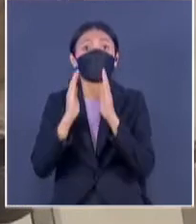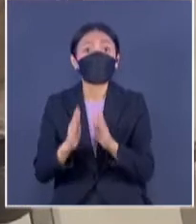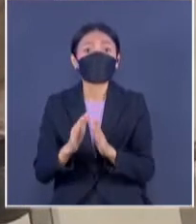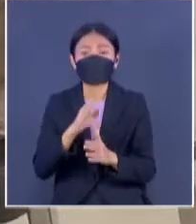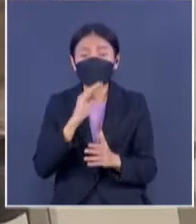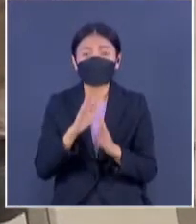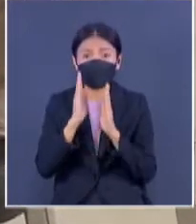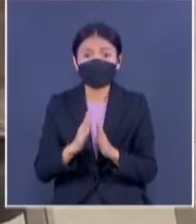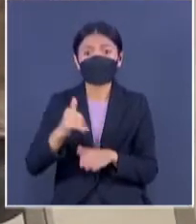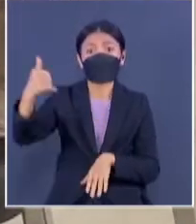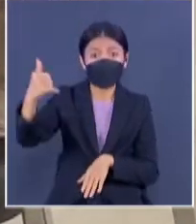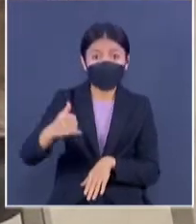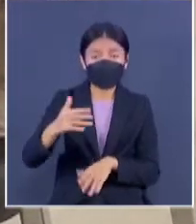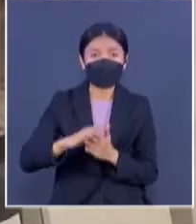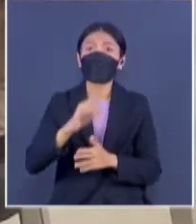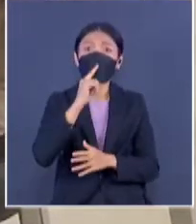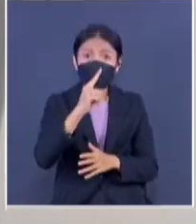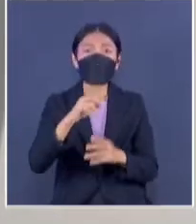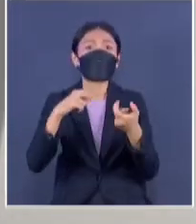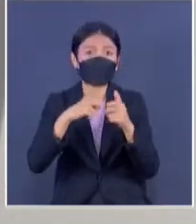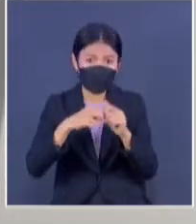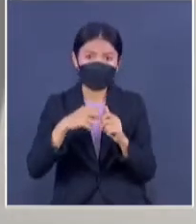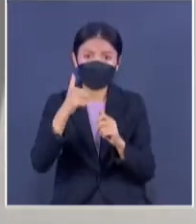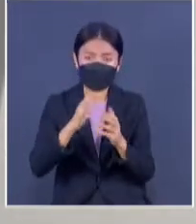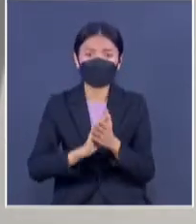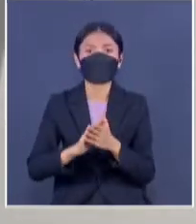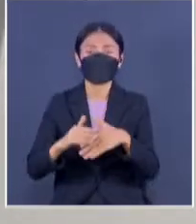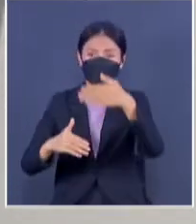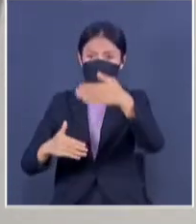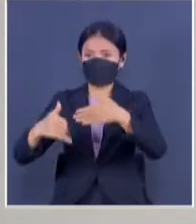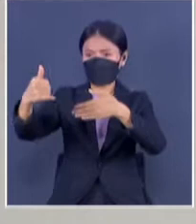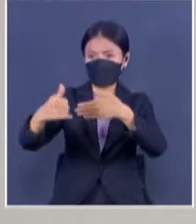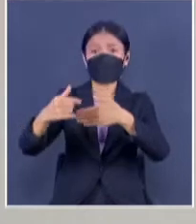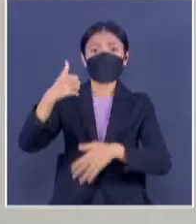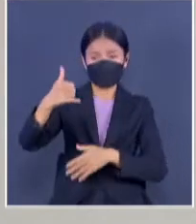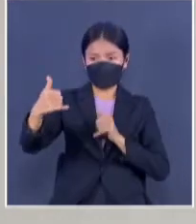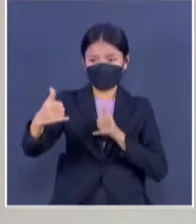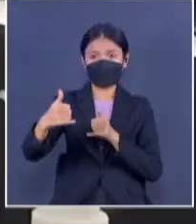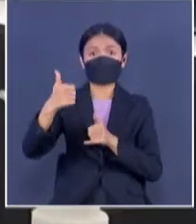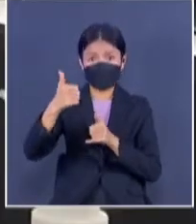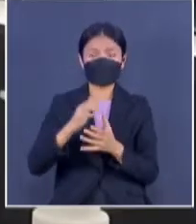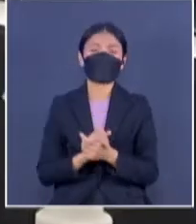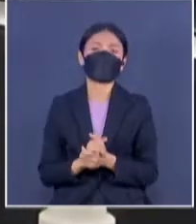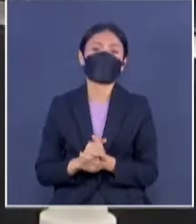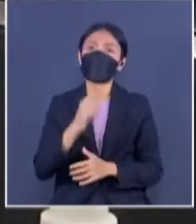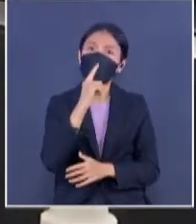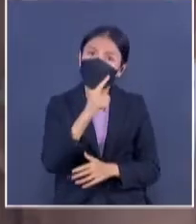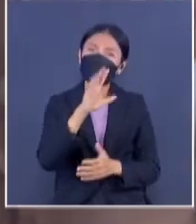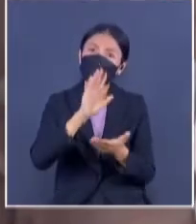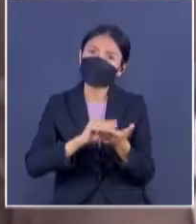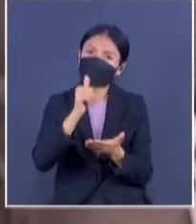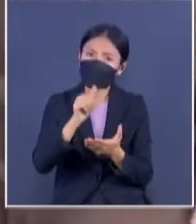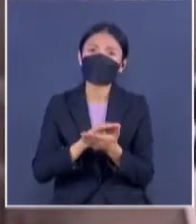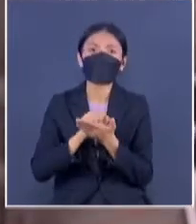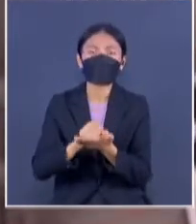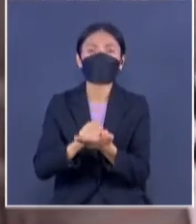ร้องทุกข์โดยในกรณีให้คำปรึกษาข้อกฎหมายแบบระยะไกลไม่ใช่การแจ้งความร้องทุกข์ตามกฎหมายนะคะ เร